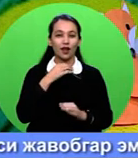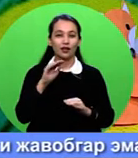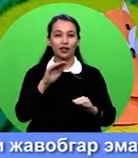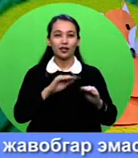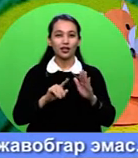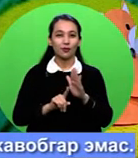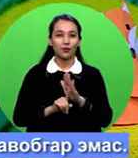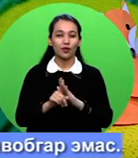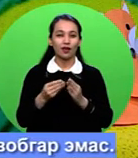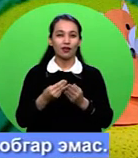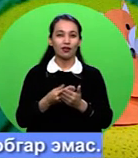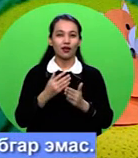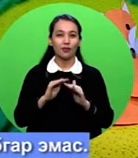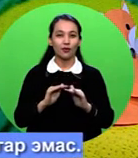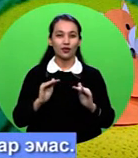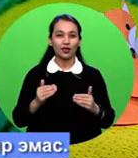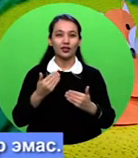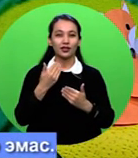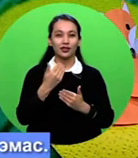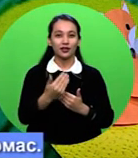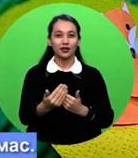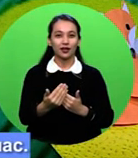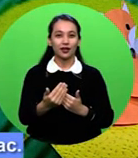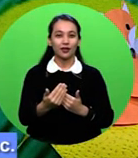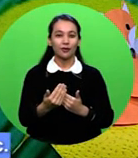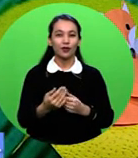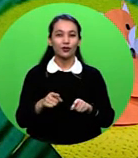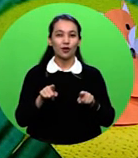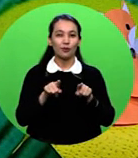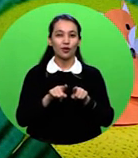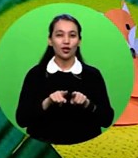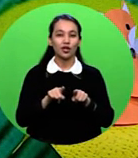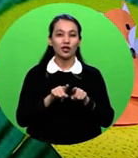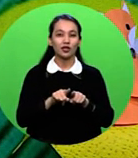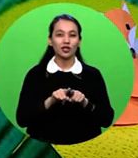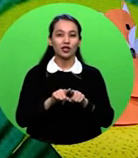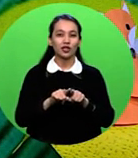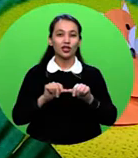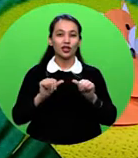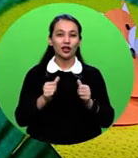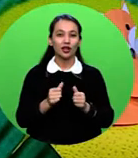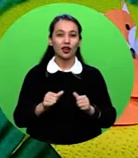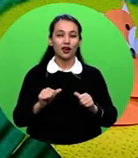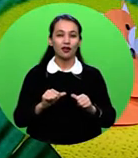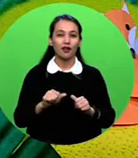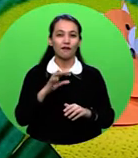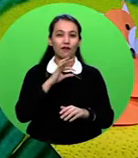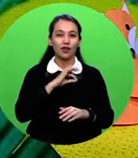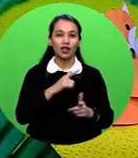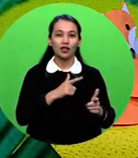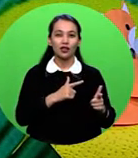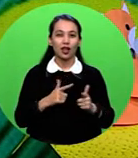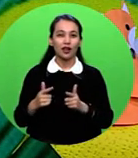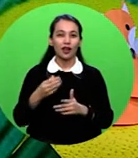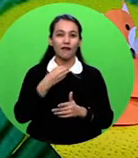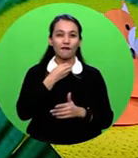shaklini chiqaramiz. Aziz bolajonlar, sizga mana shu shakllardan foydalangan